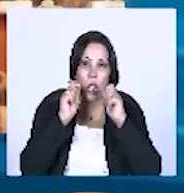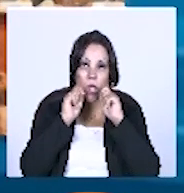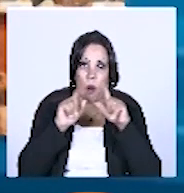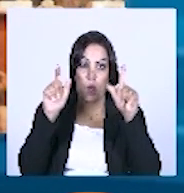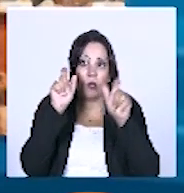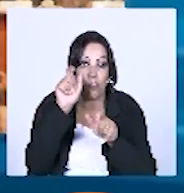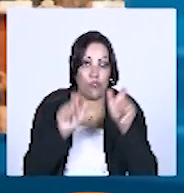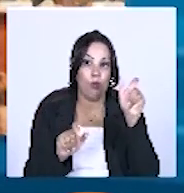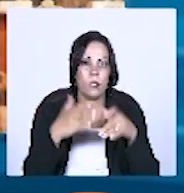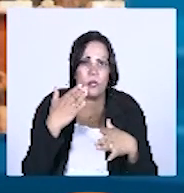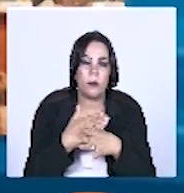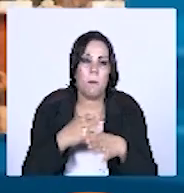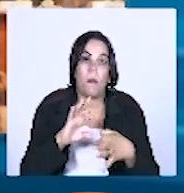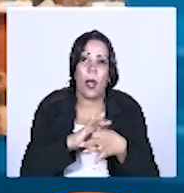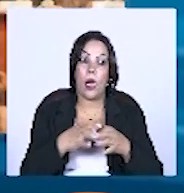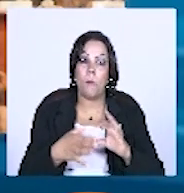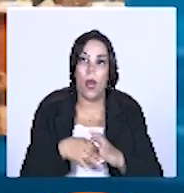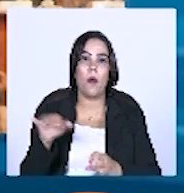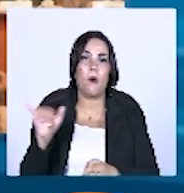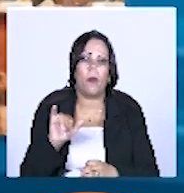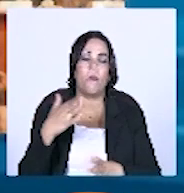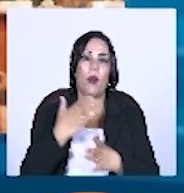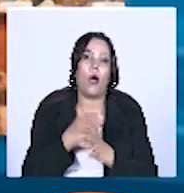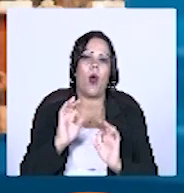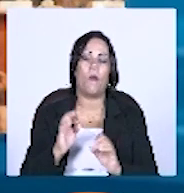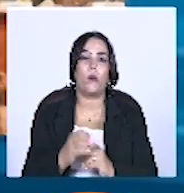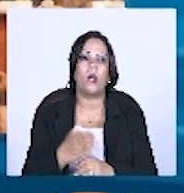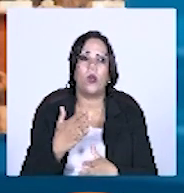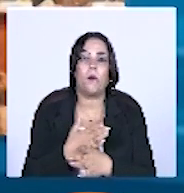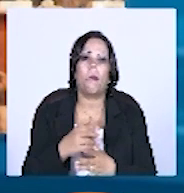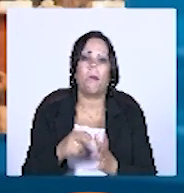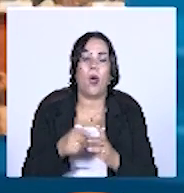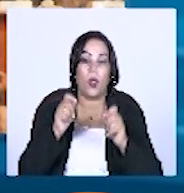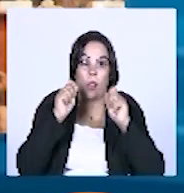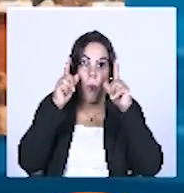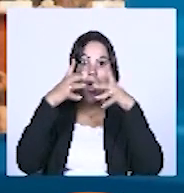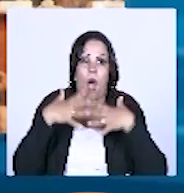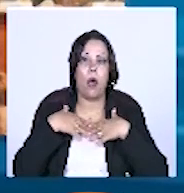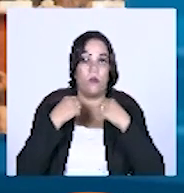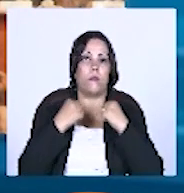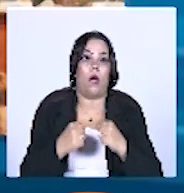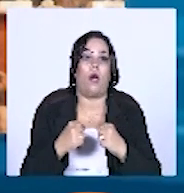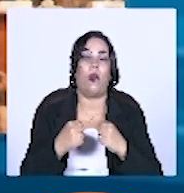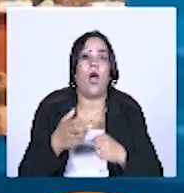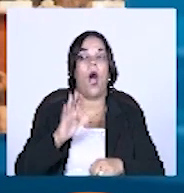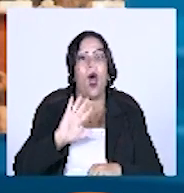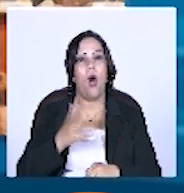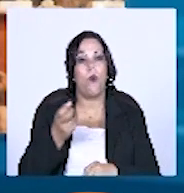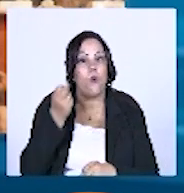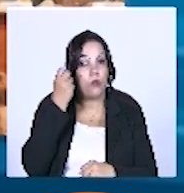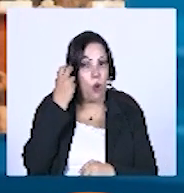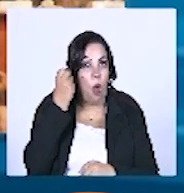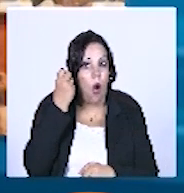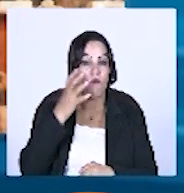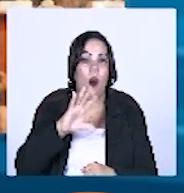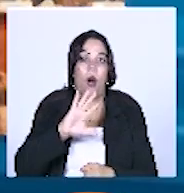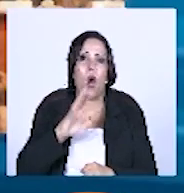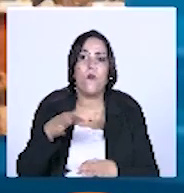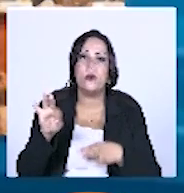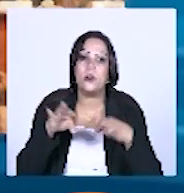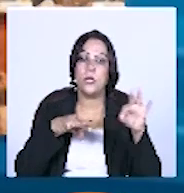المواطن من خلال الجمعيات الاهليه دي مساله مهمه جدا سواء كانت توعيه صحيه او توعيه ثقافيه او توعيه